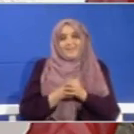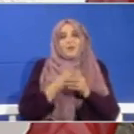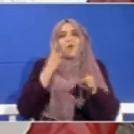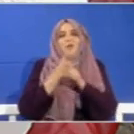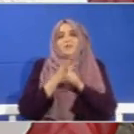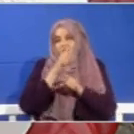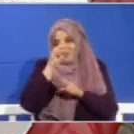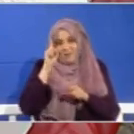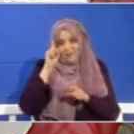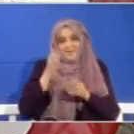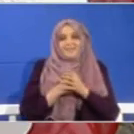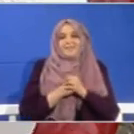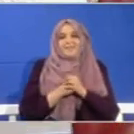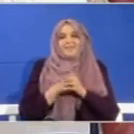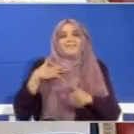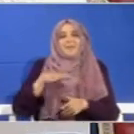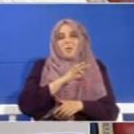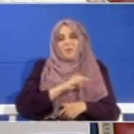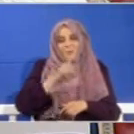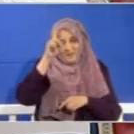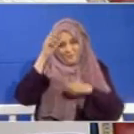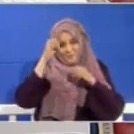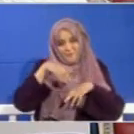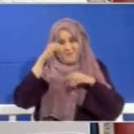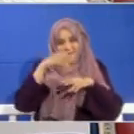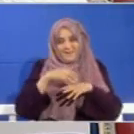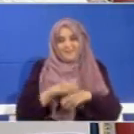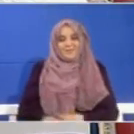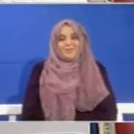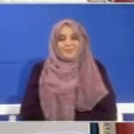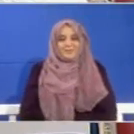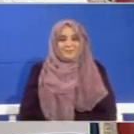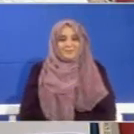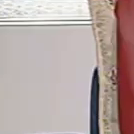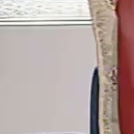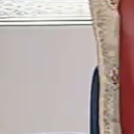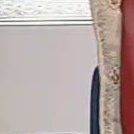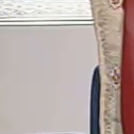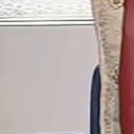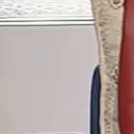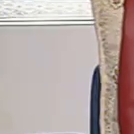ألقاكم في محطات مقبلة إن شاء الله، والسلام عليكم ورحمة الله تعالى وبركاته.